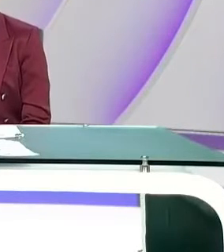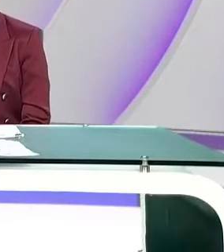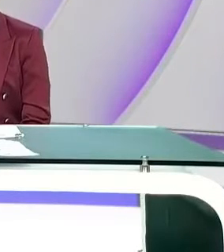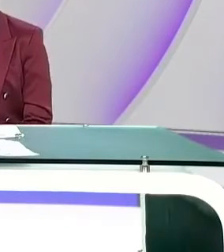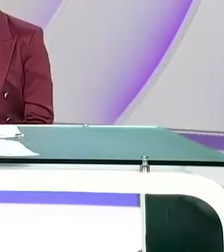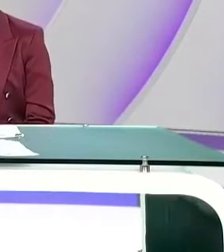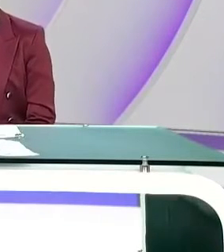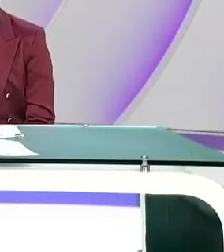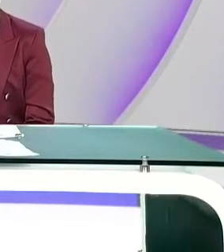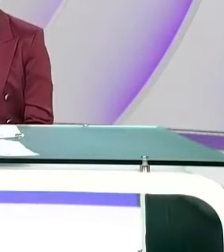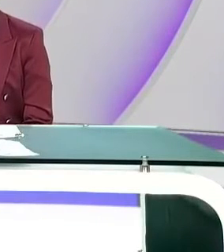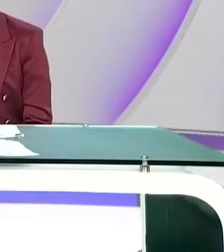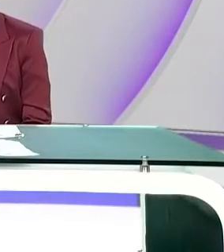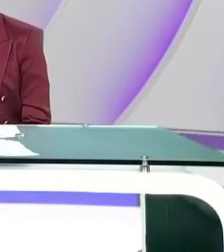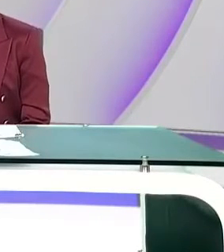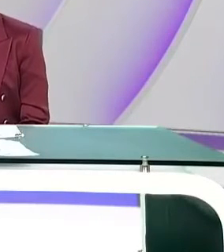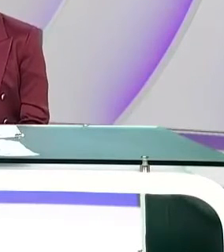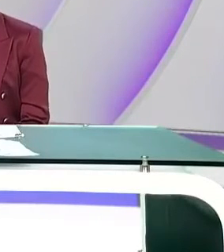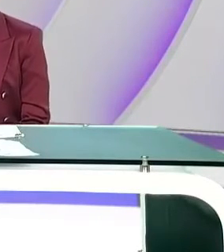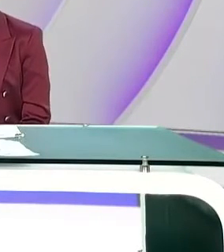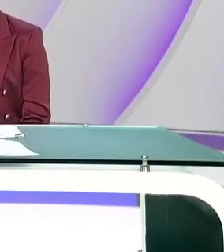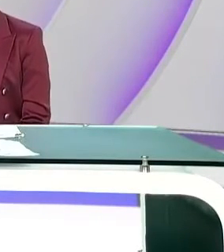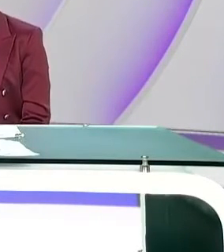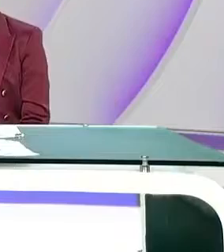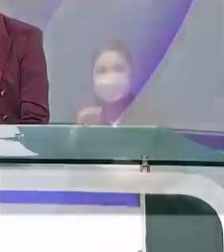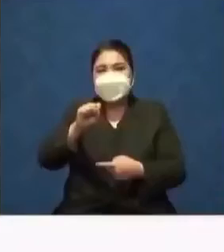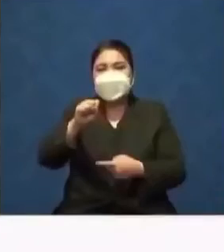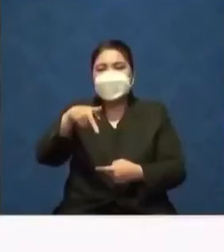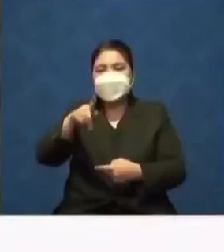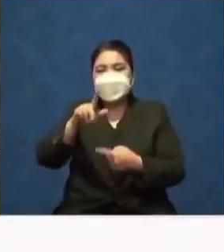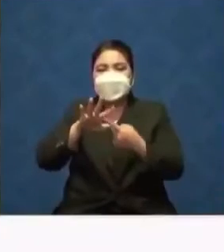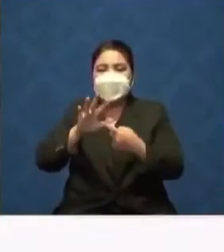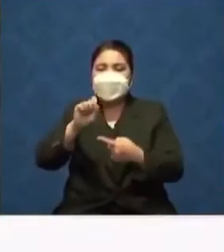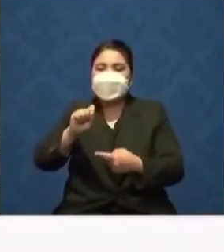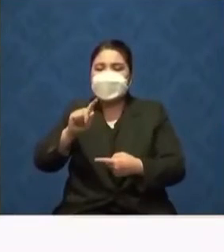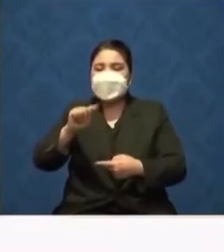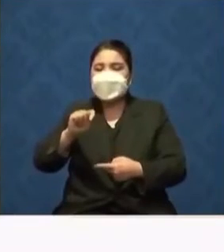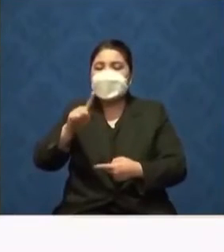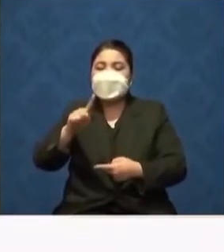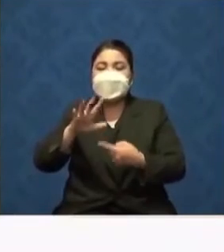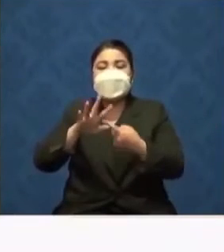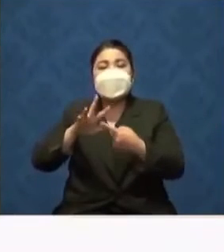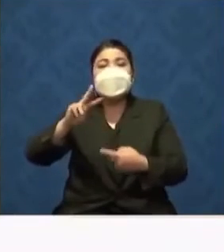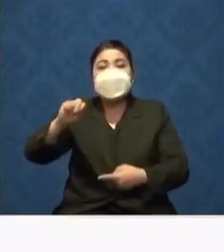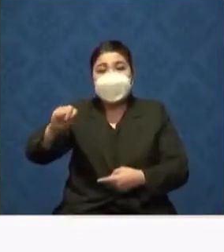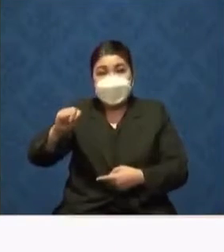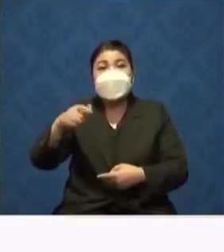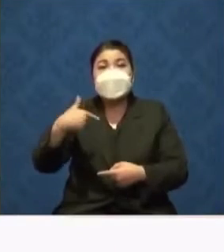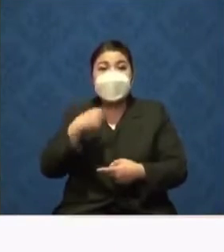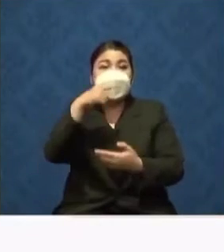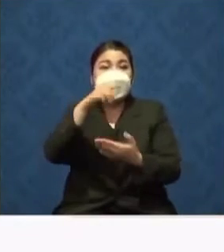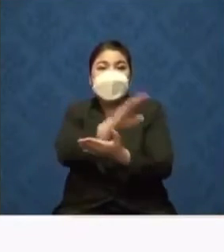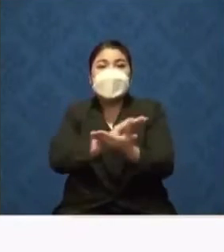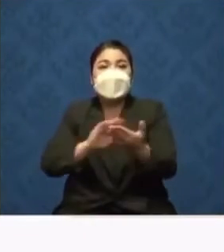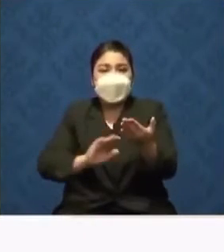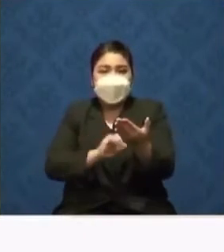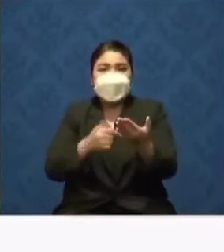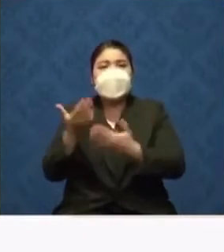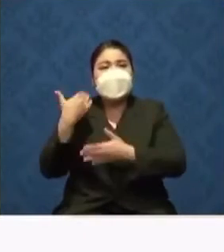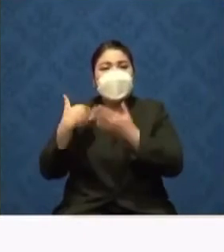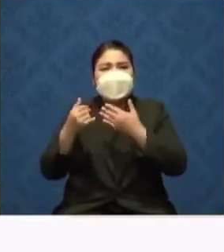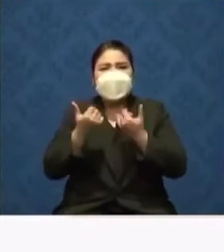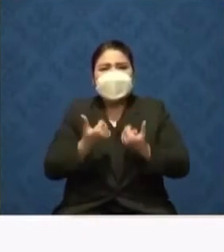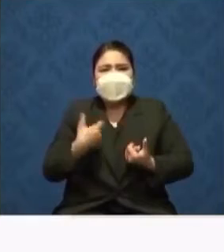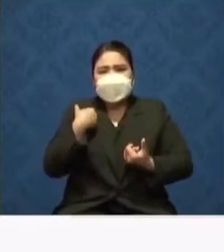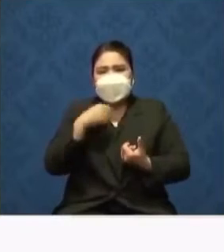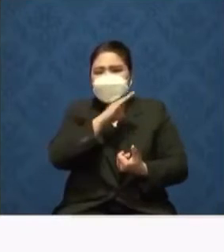เมื่อวานนี้เนี่ยนะคะก็ประมาณช่วงเย็นๆนะคะพลเอกประยุทธ์จันทร์โอชาท่านก็ได้ชี้แจงผู้ที่อภิปร